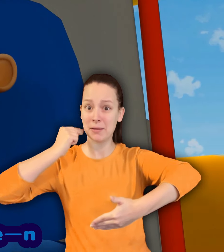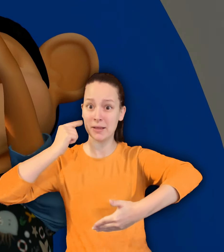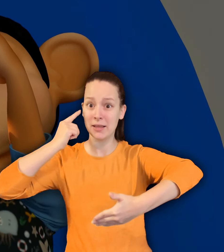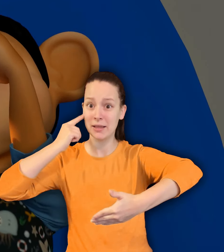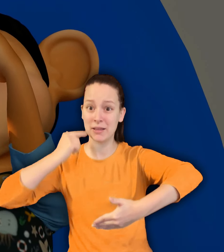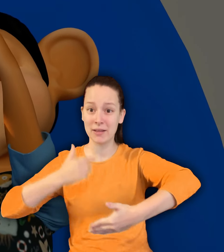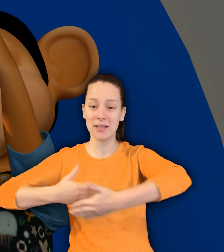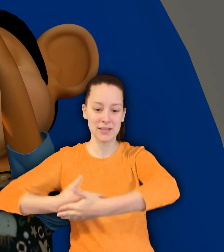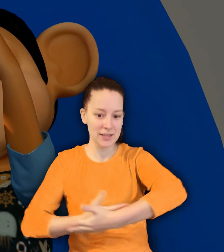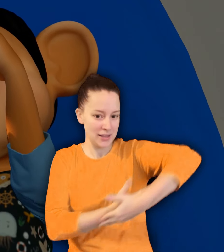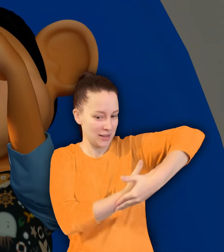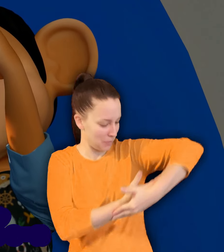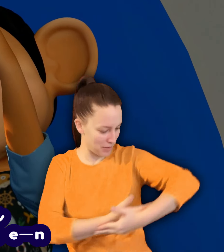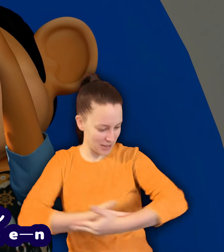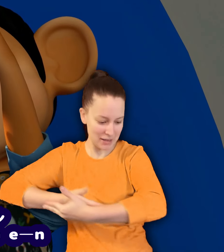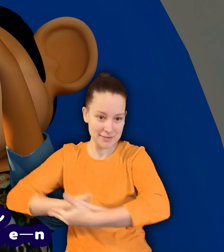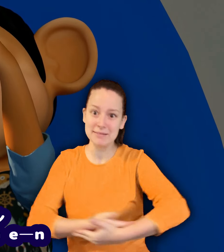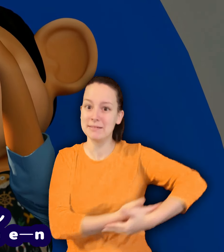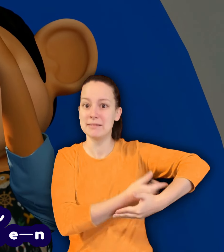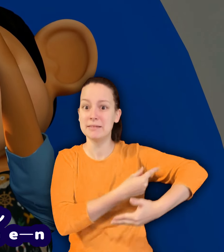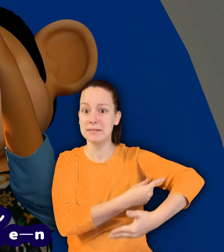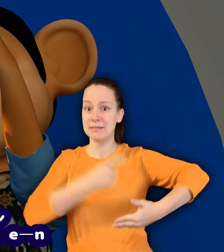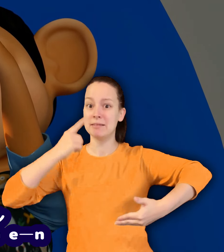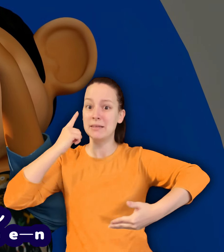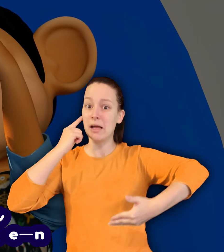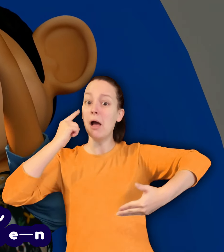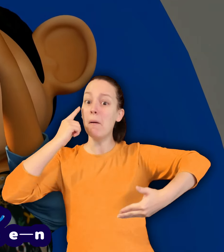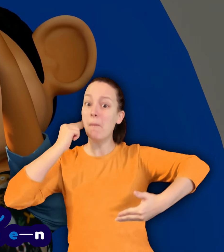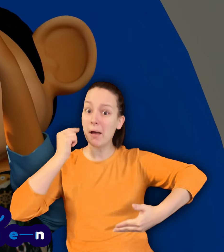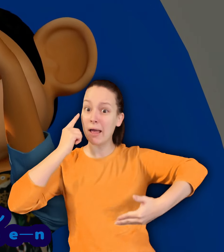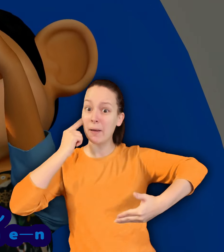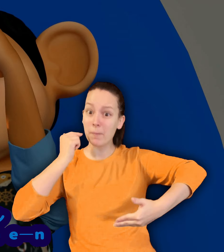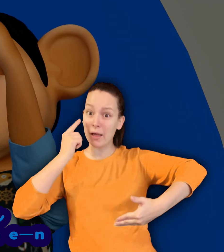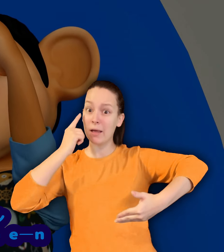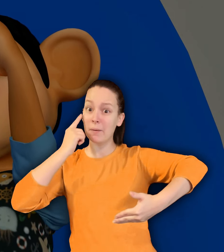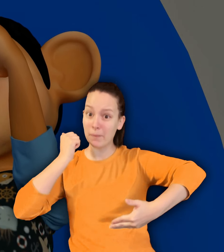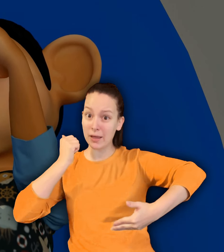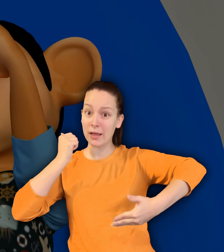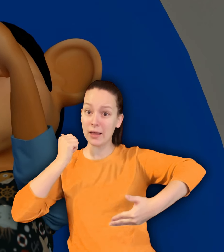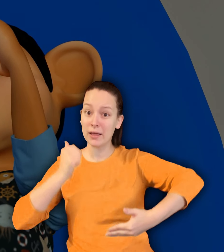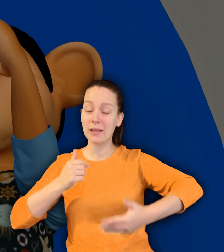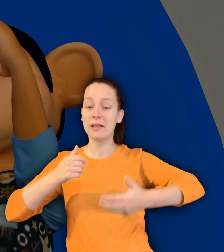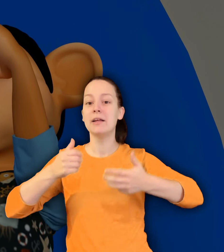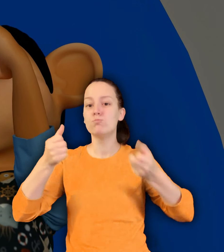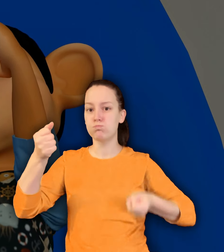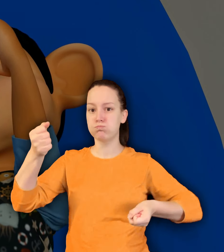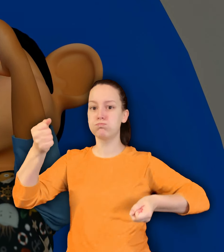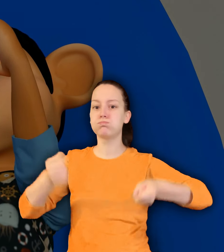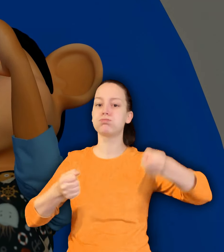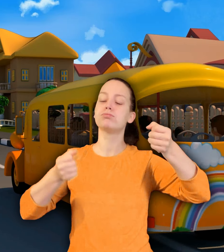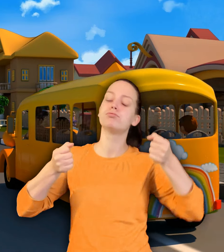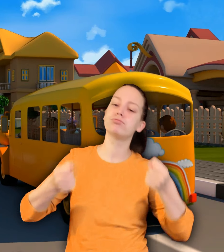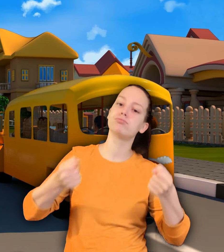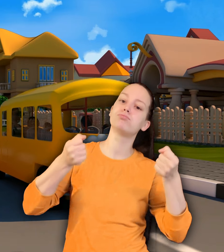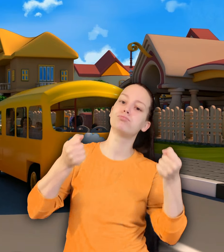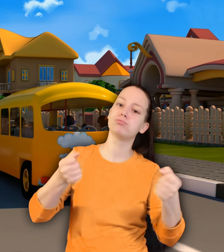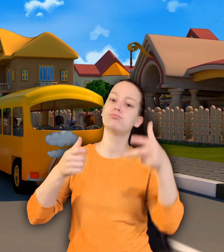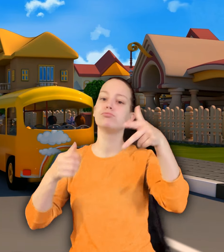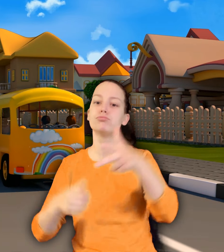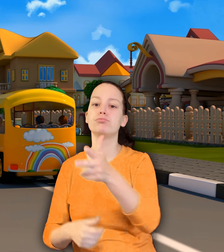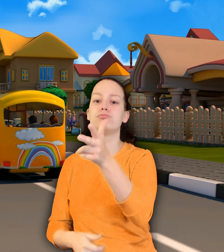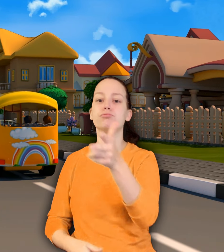えええバスの赤ちゃんええええ